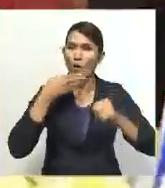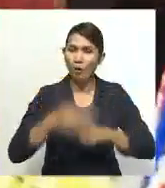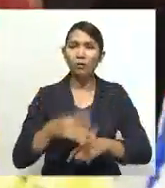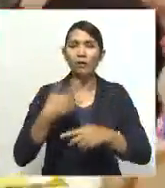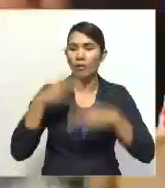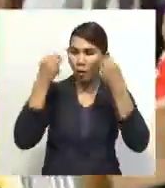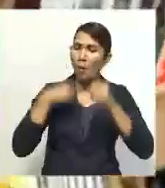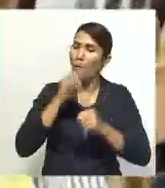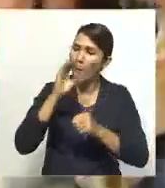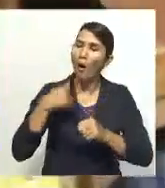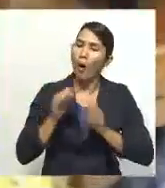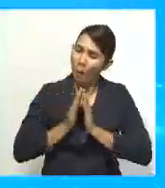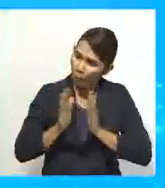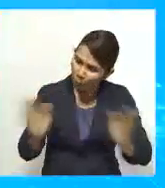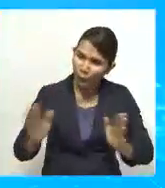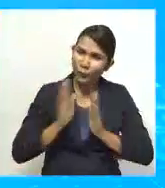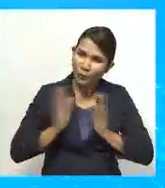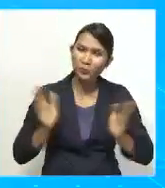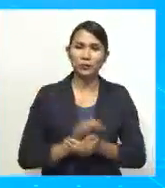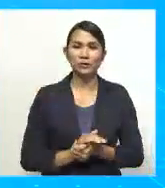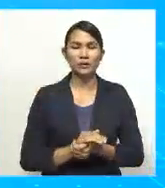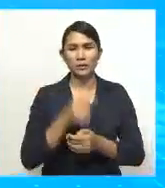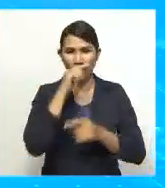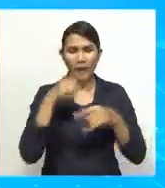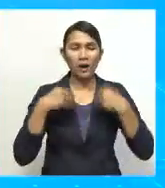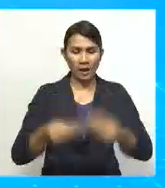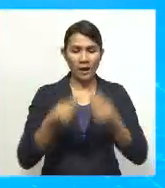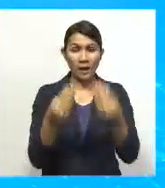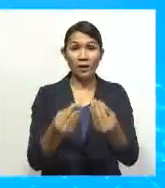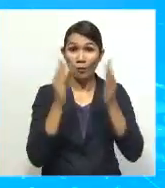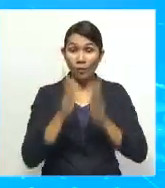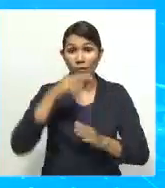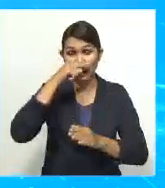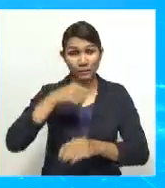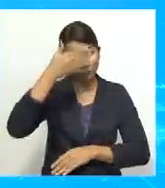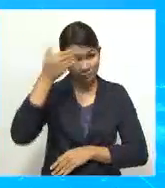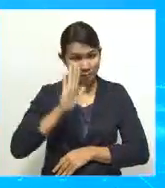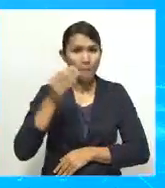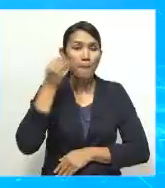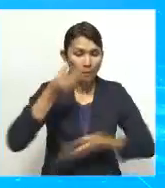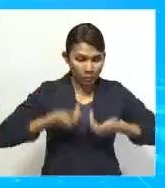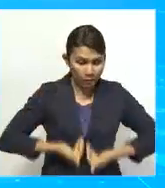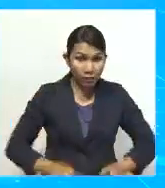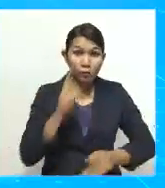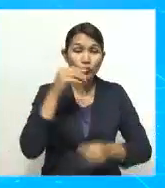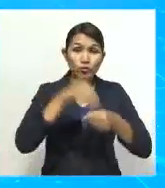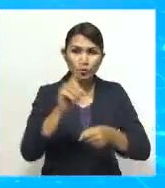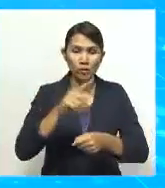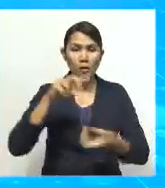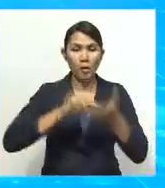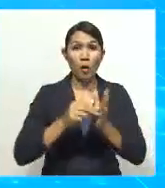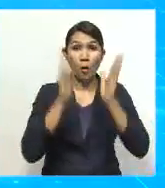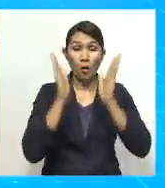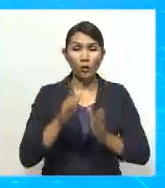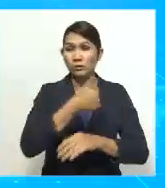กล่าวขอบคุณในไมตรีจิตพร้อมกับขอให้คนไทยอย่าลืมบ้านเกิดและช่วยกันอย่าให้ใครมาทำล